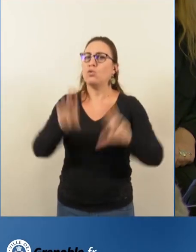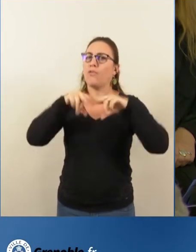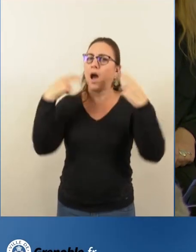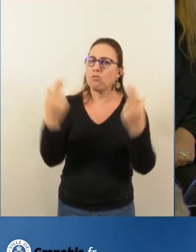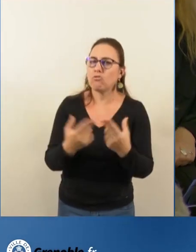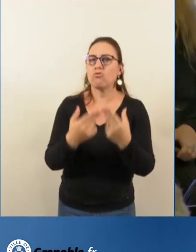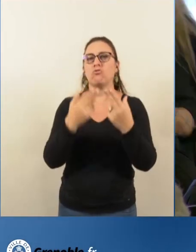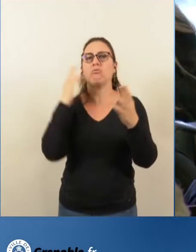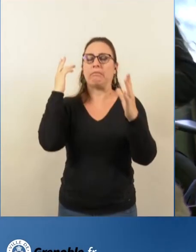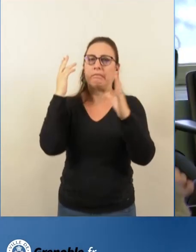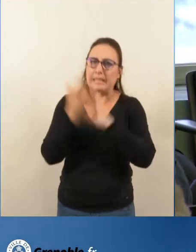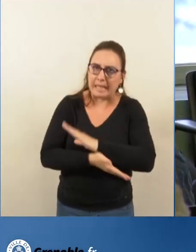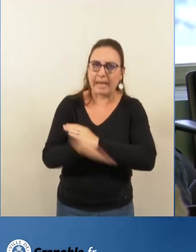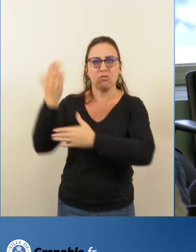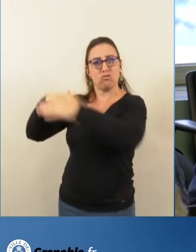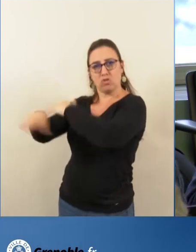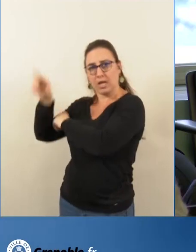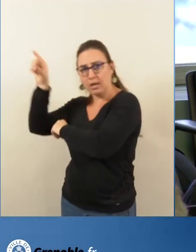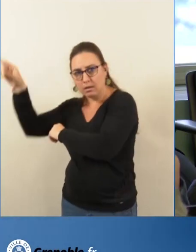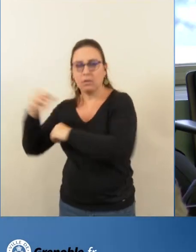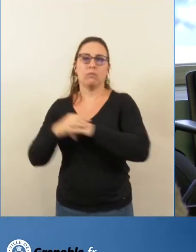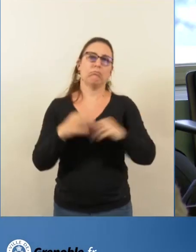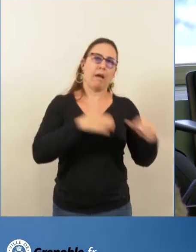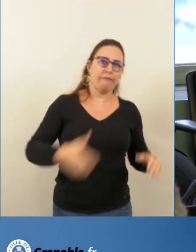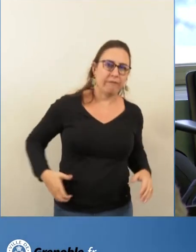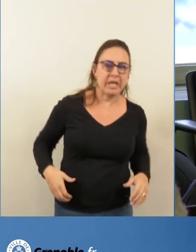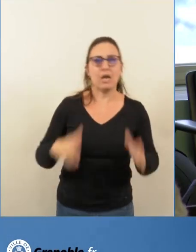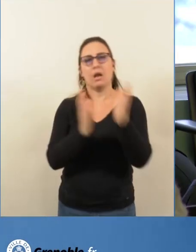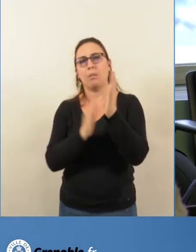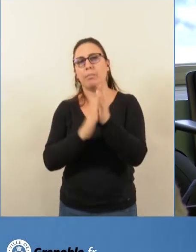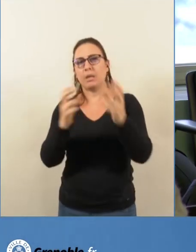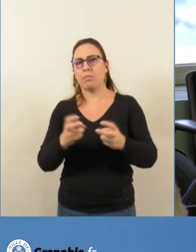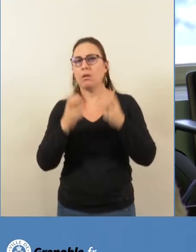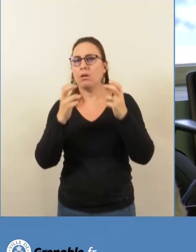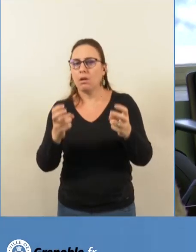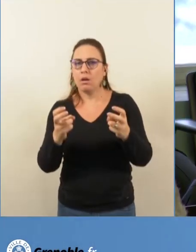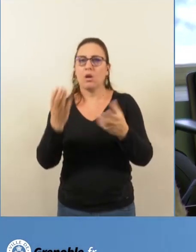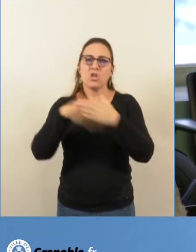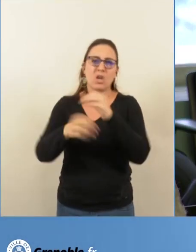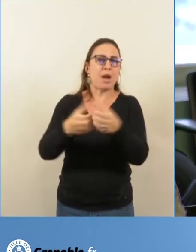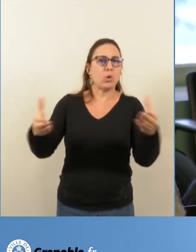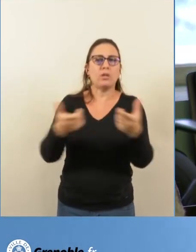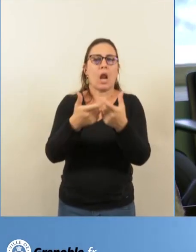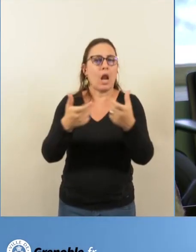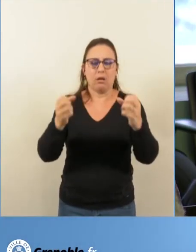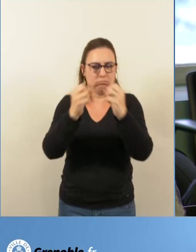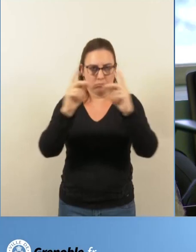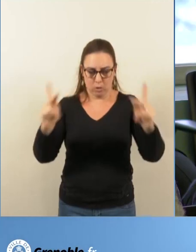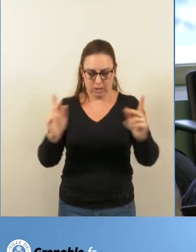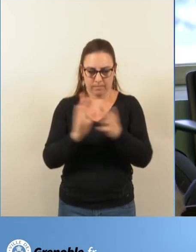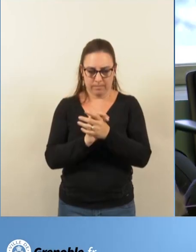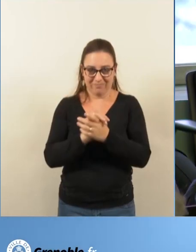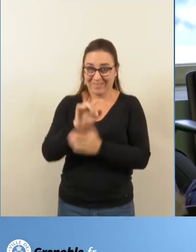direct à la métro de la ville des questions de prix majoritaires dans la constitution des majorités etc mais